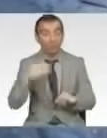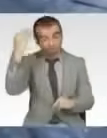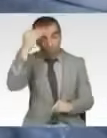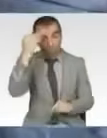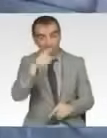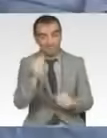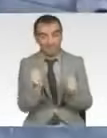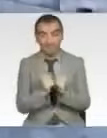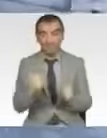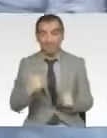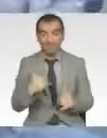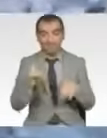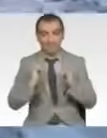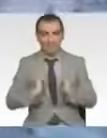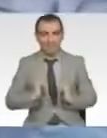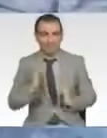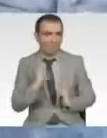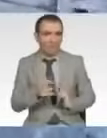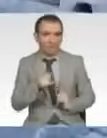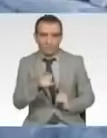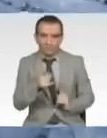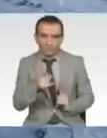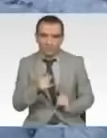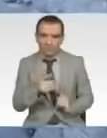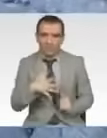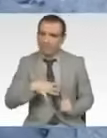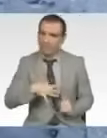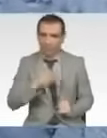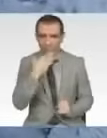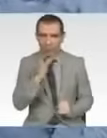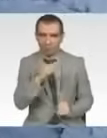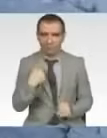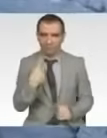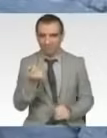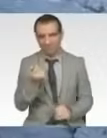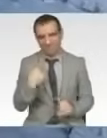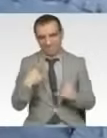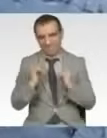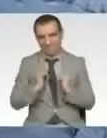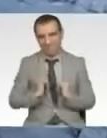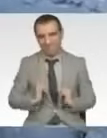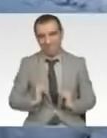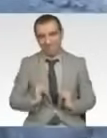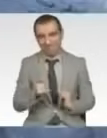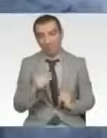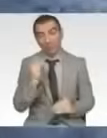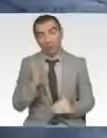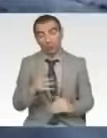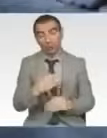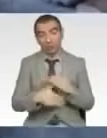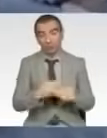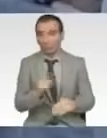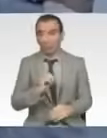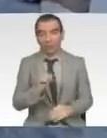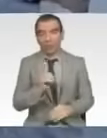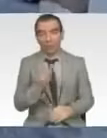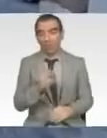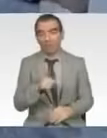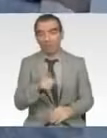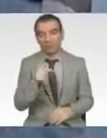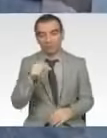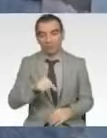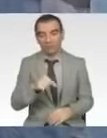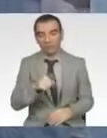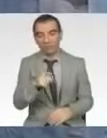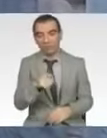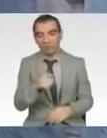Hanım'ın bizi dinlendirmeye pek niyeti yok gibi. Ben biraz artık dinleneyim. Çok yoruldum. Yok Ayşe'cim. Şimdi dübek